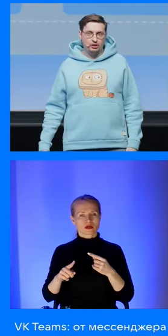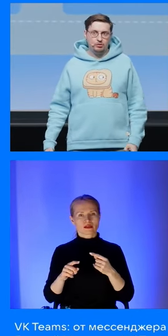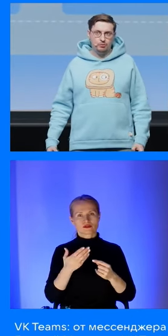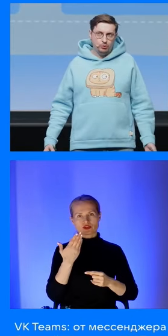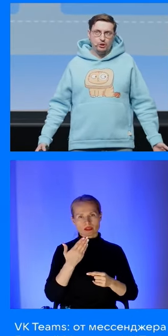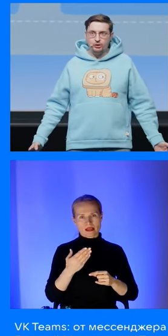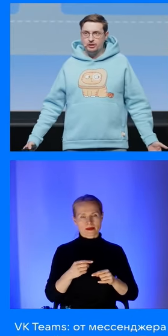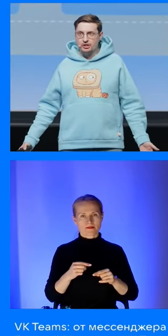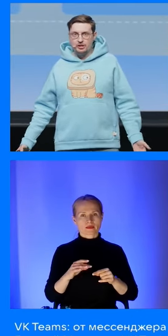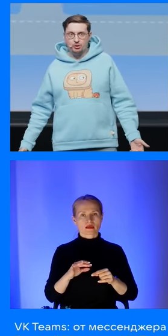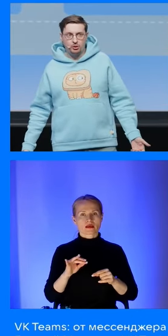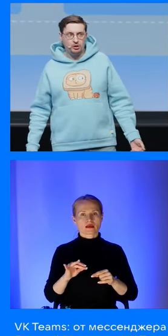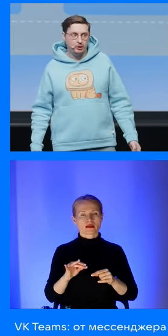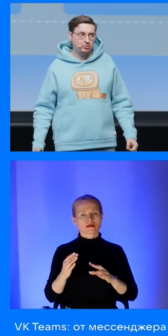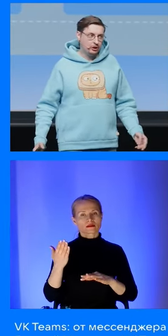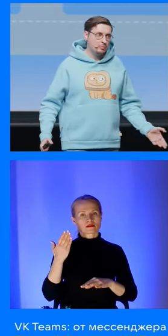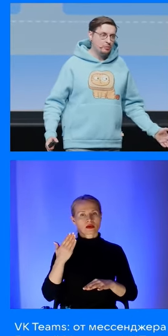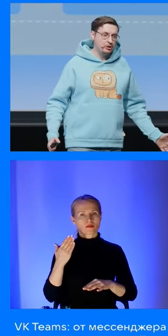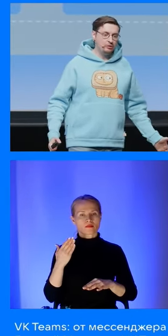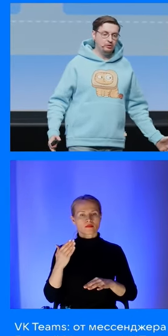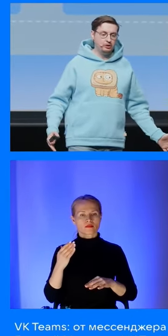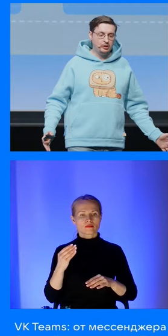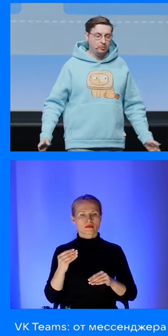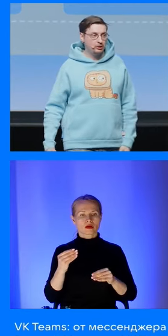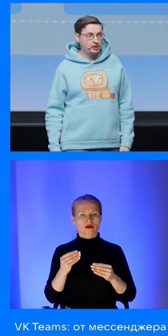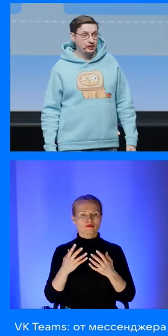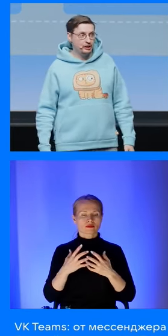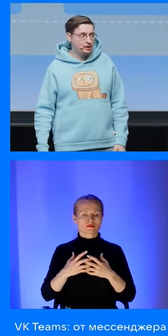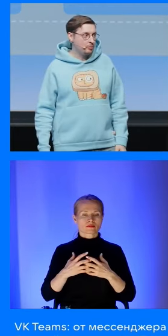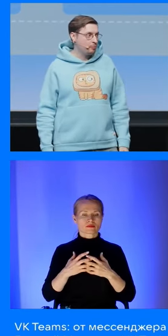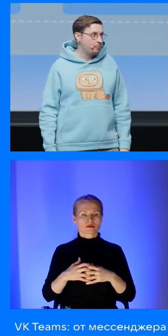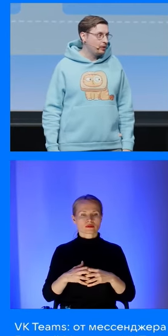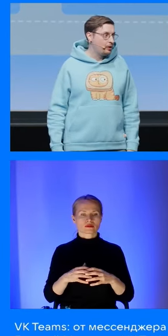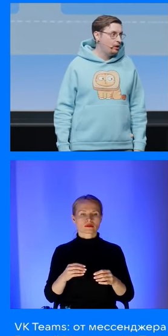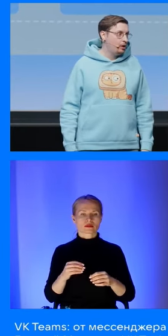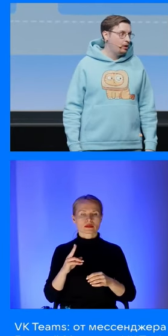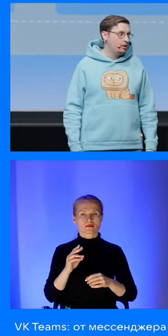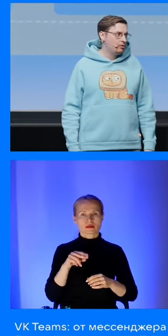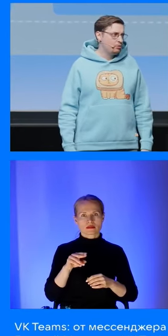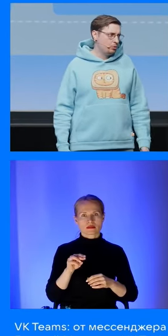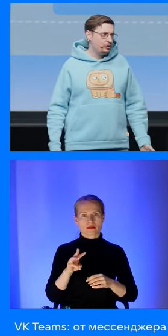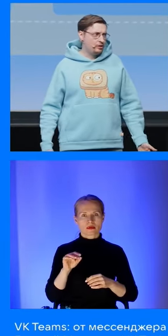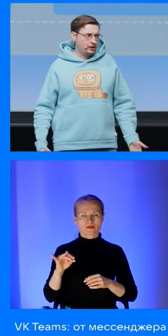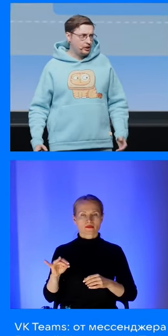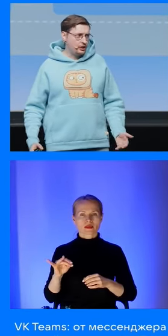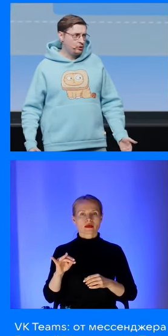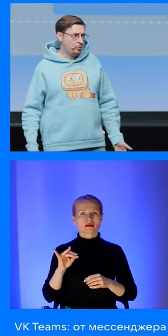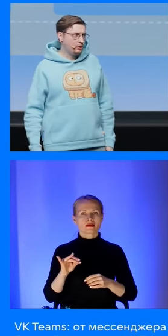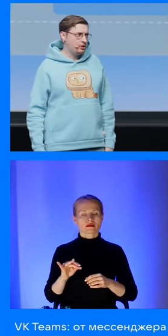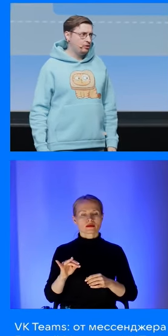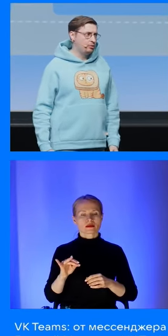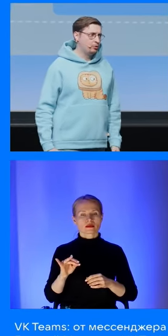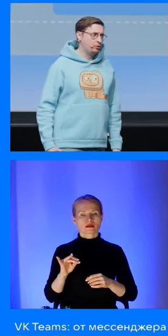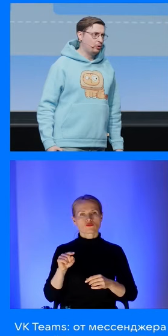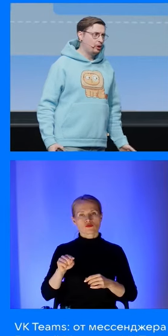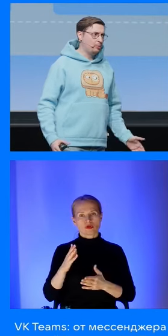также в те годы SSD стоили дорого, поэтому также оптимизирован для работы с HDD-дисками. У него есть ряд интересных